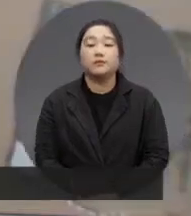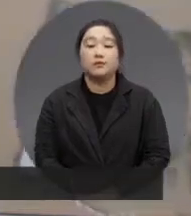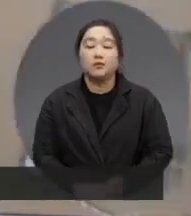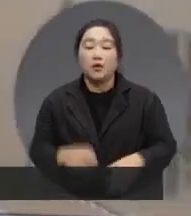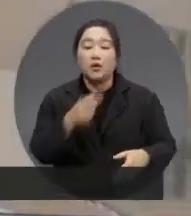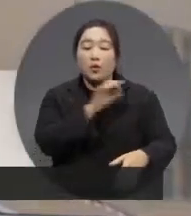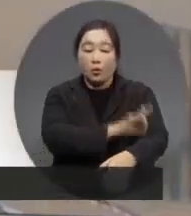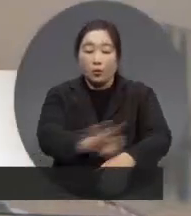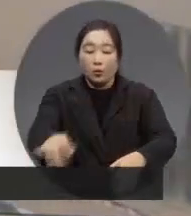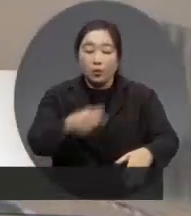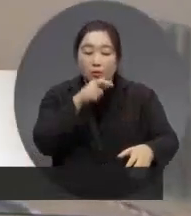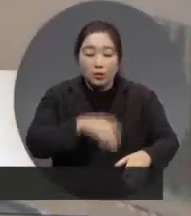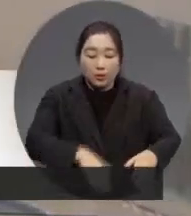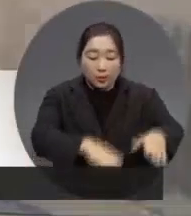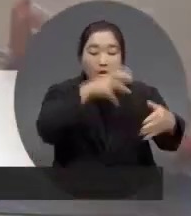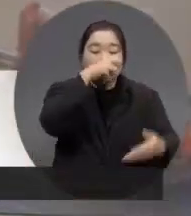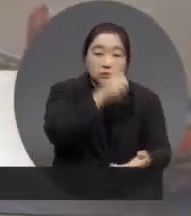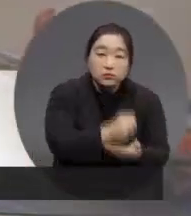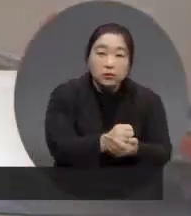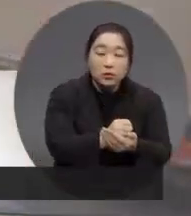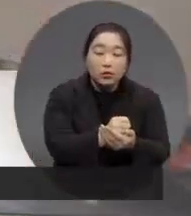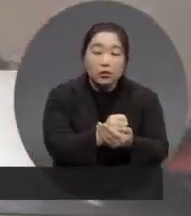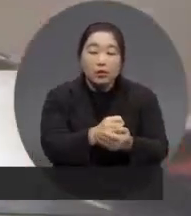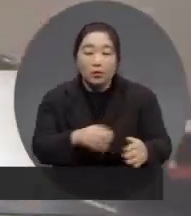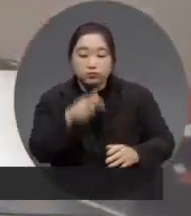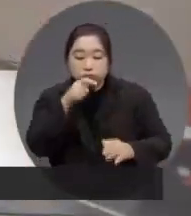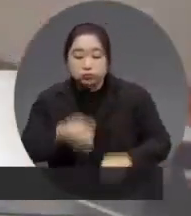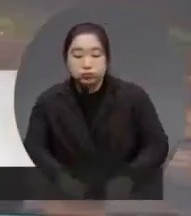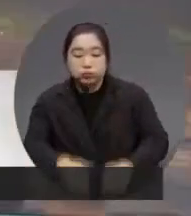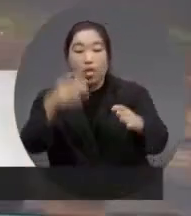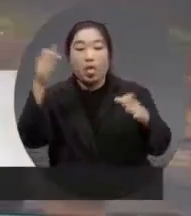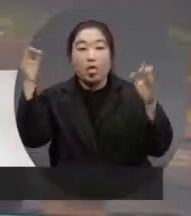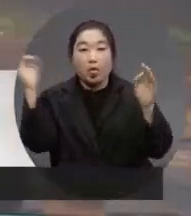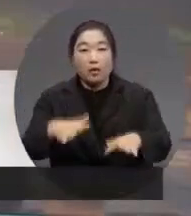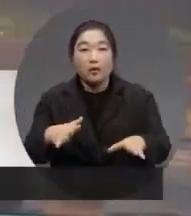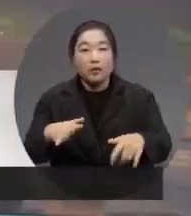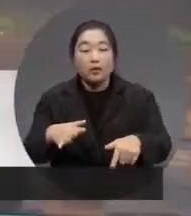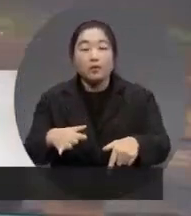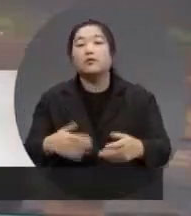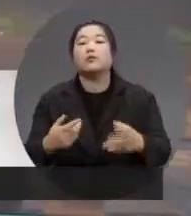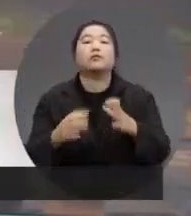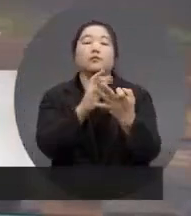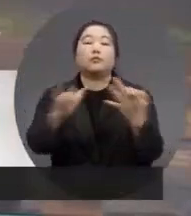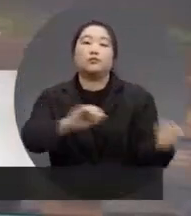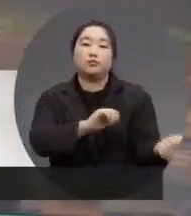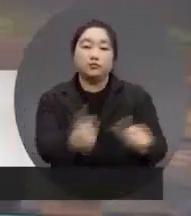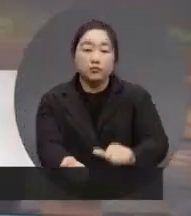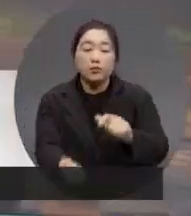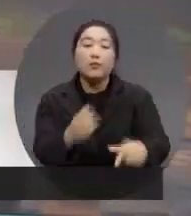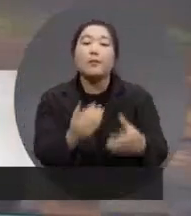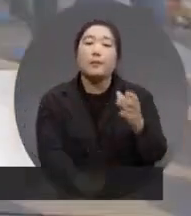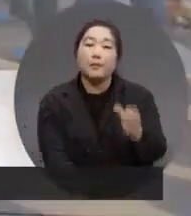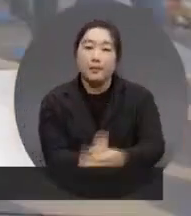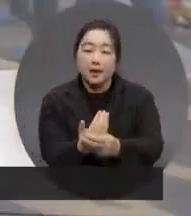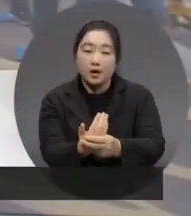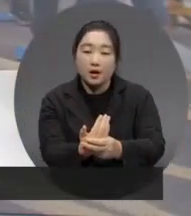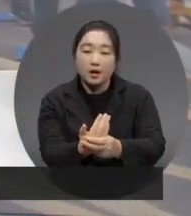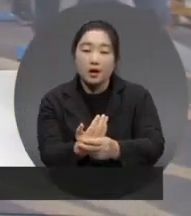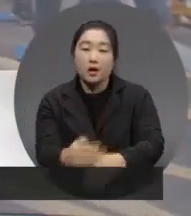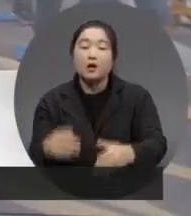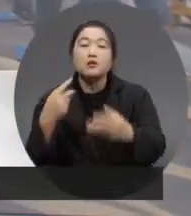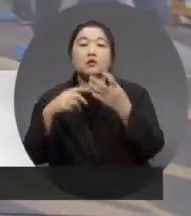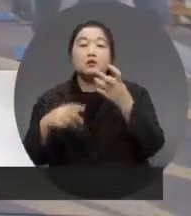멀쩡했던 지하차도가 순식간에 물에 잠기면서 14명이 생을 마감한 오송 지하차도 참사. 오는